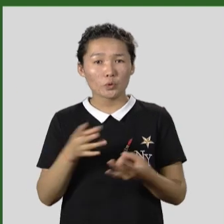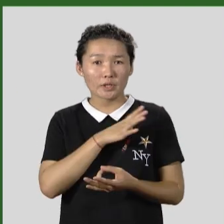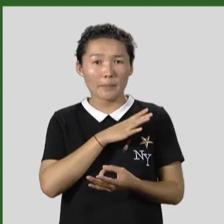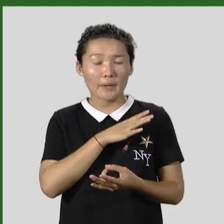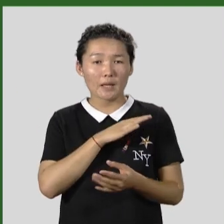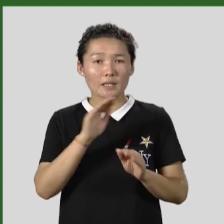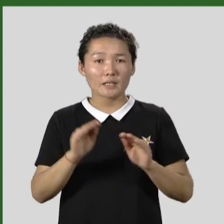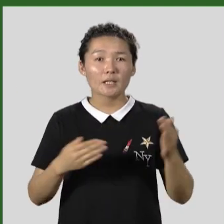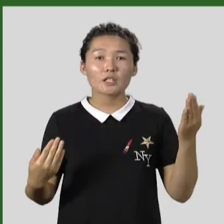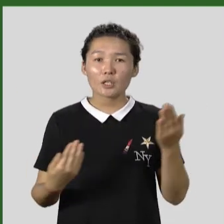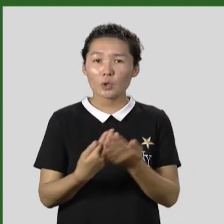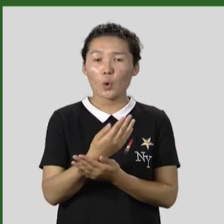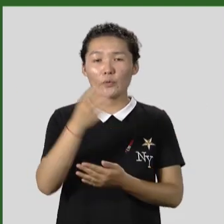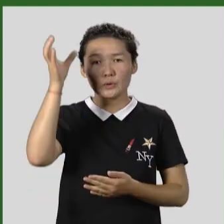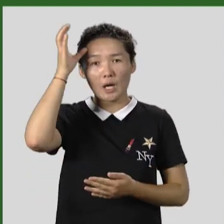– картография.